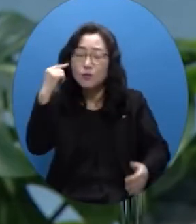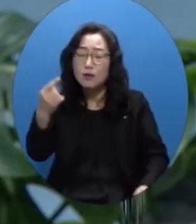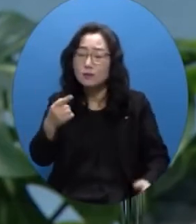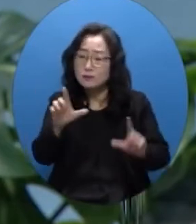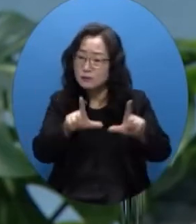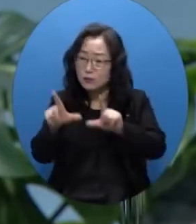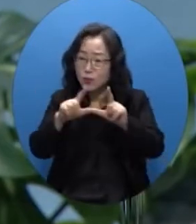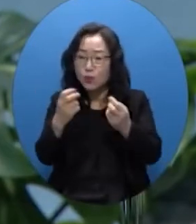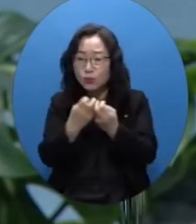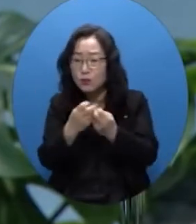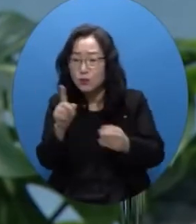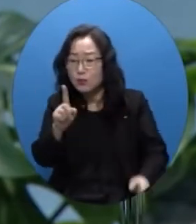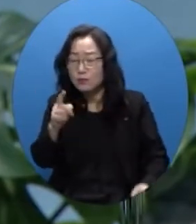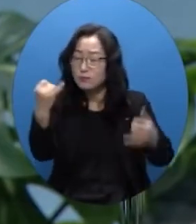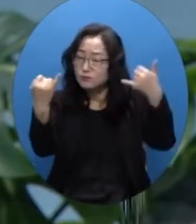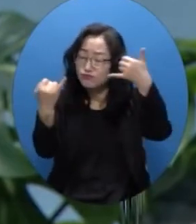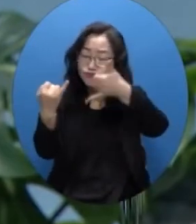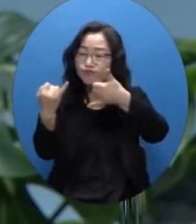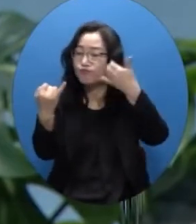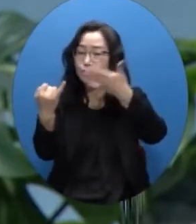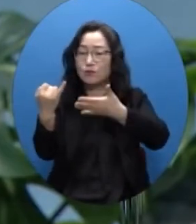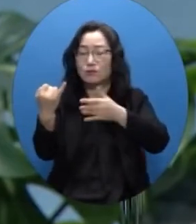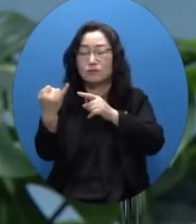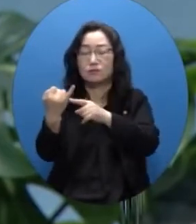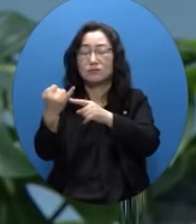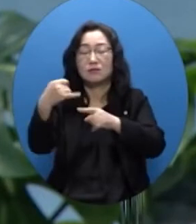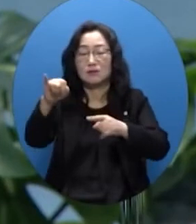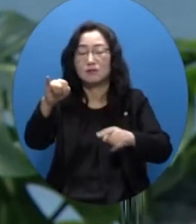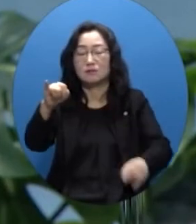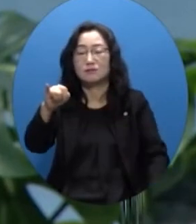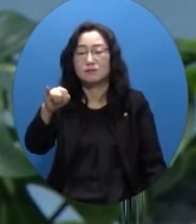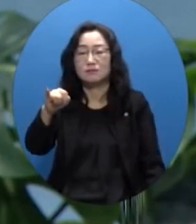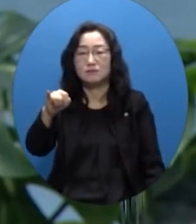님 그러니까 이 딸이